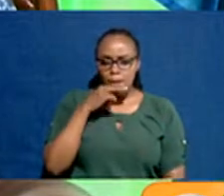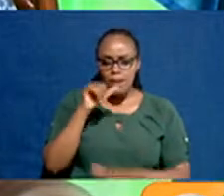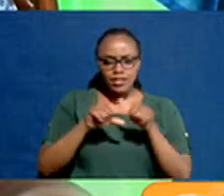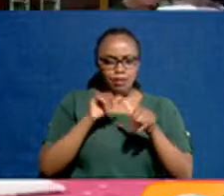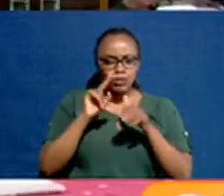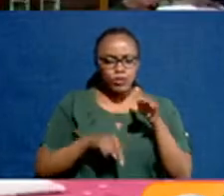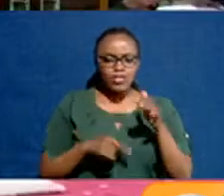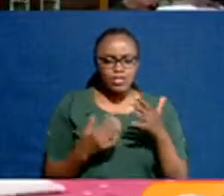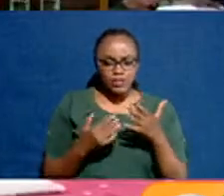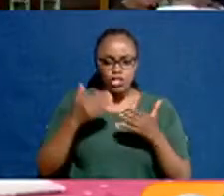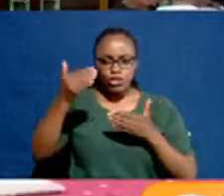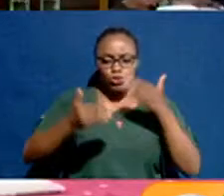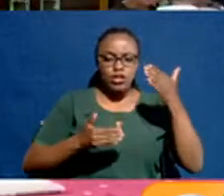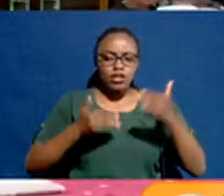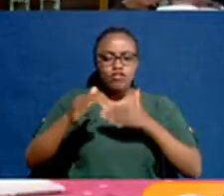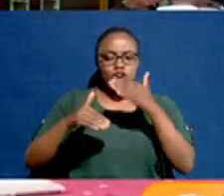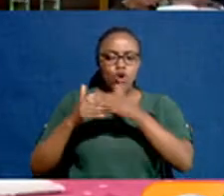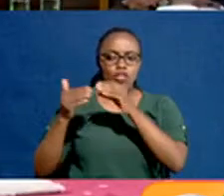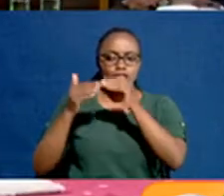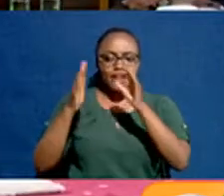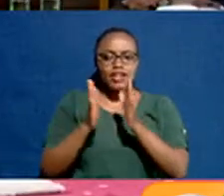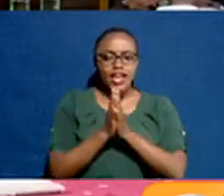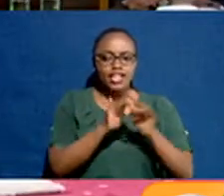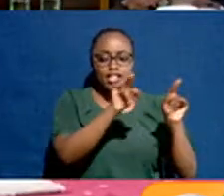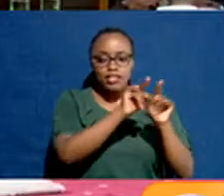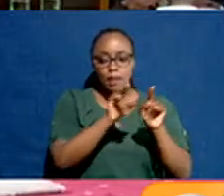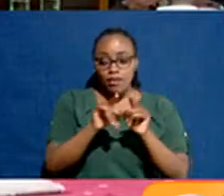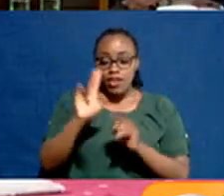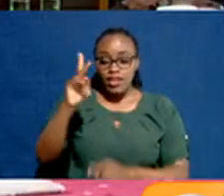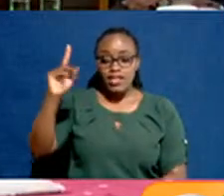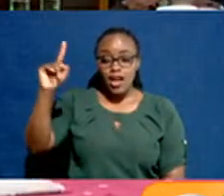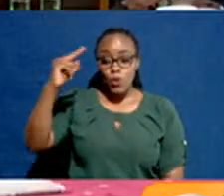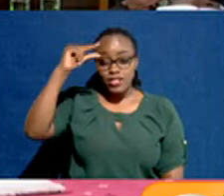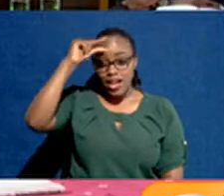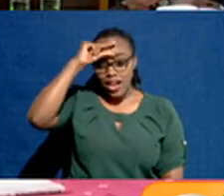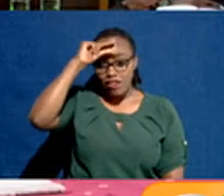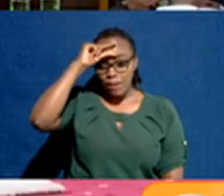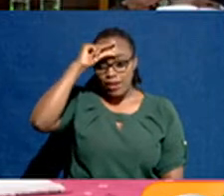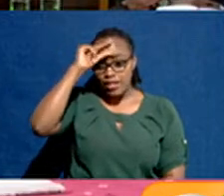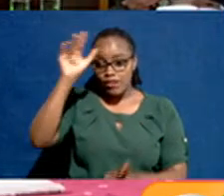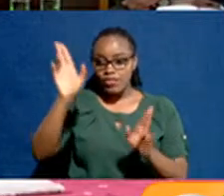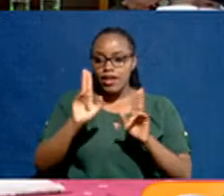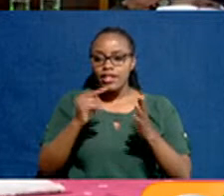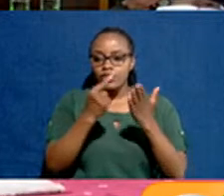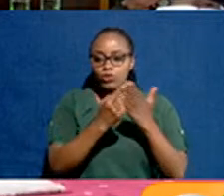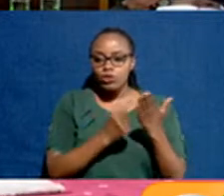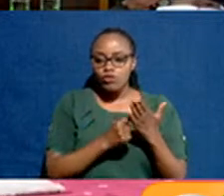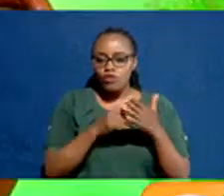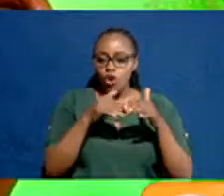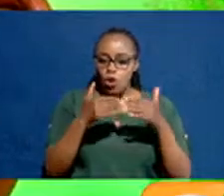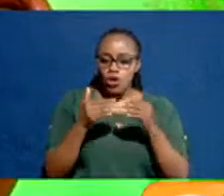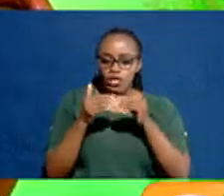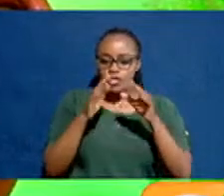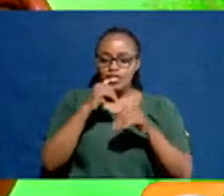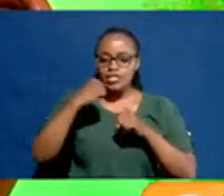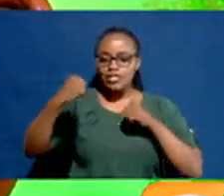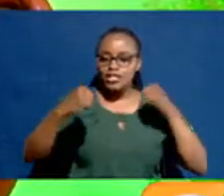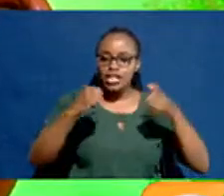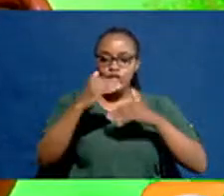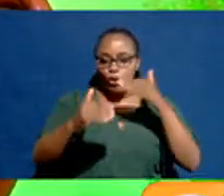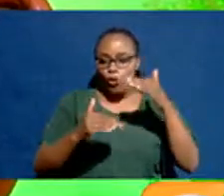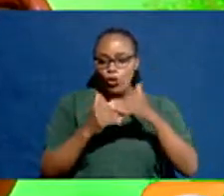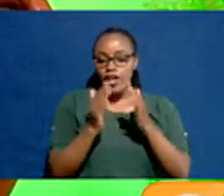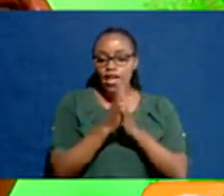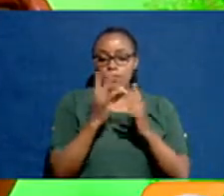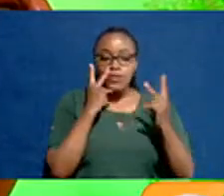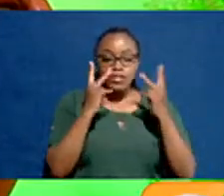na kukaribisha viongozi wote, na ya kwamba kama serikali ya Kenya Kwanza mko tayari kuzungumza na kiongozi kutoka upande wote, na